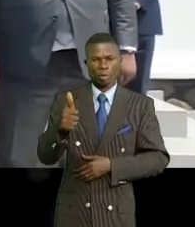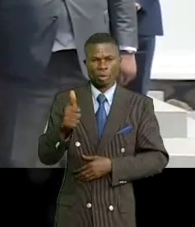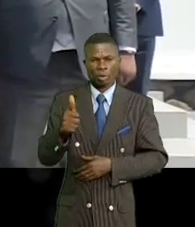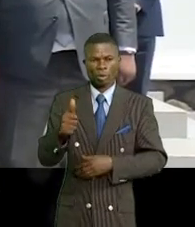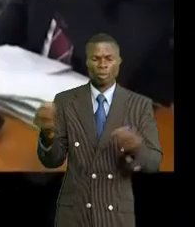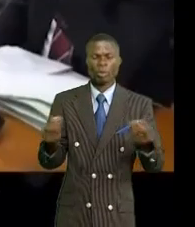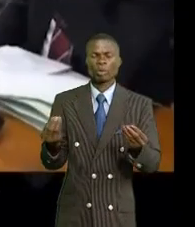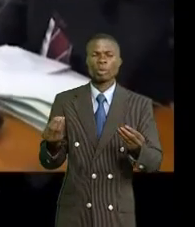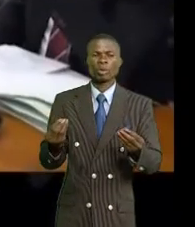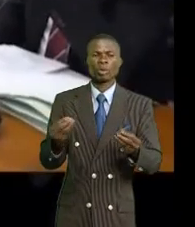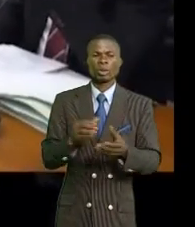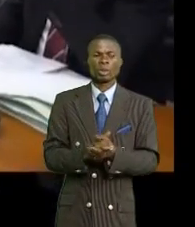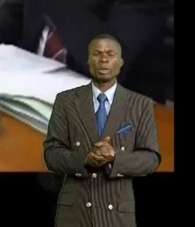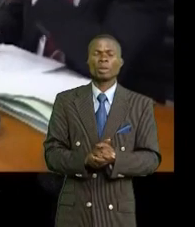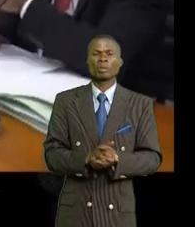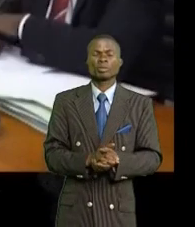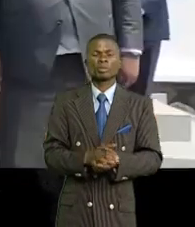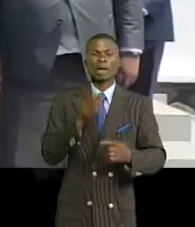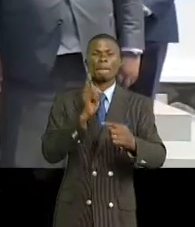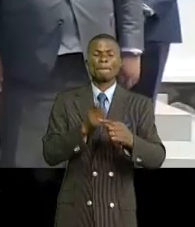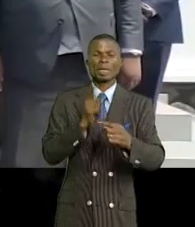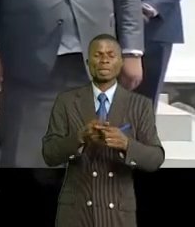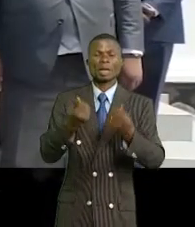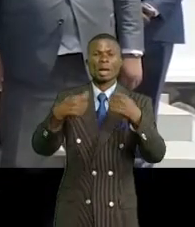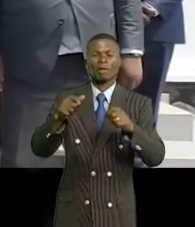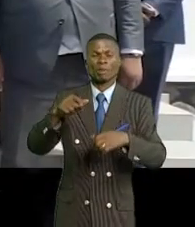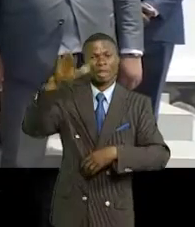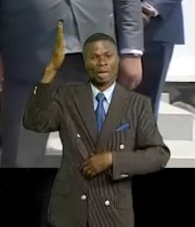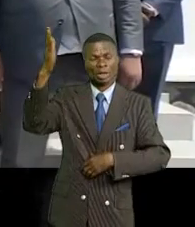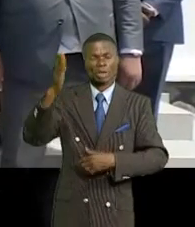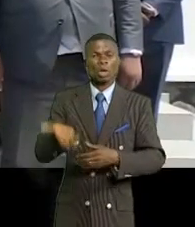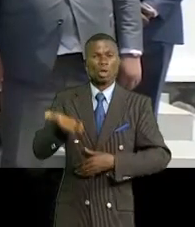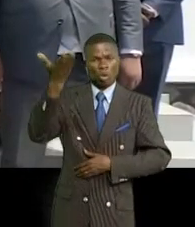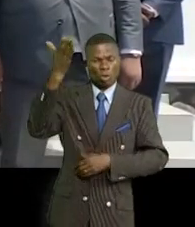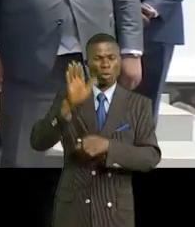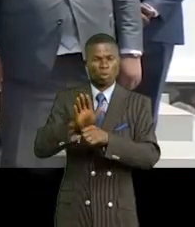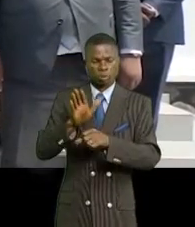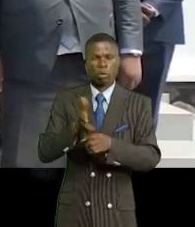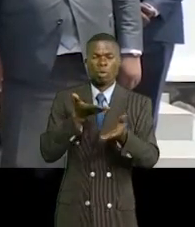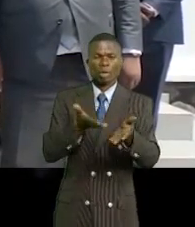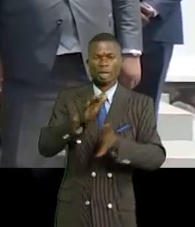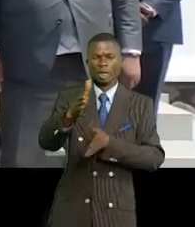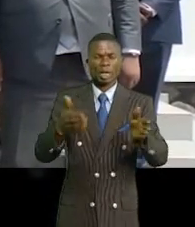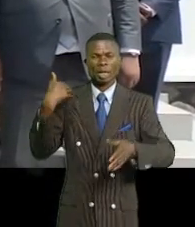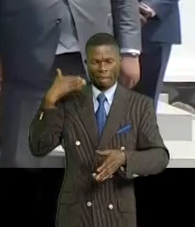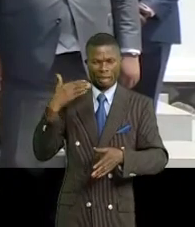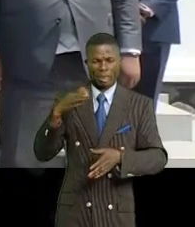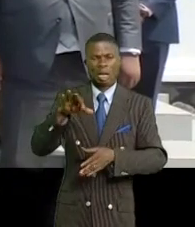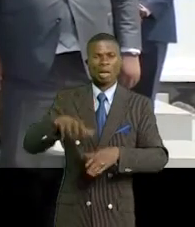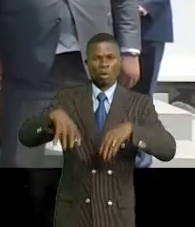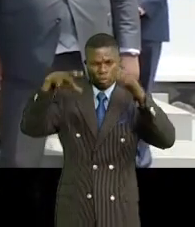contre, c'est la hausse du cours des métaux qui va permettre probablement d'avoir plus de revenus au